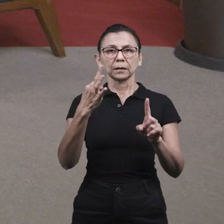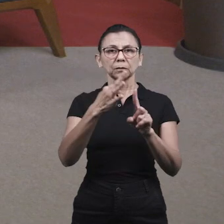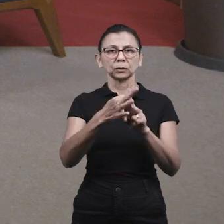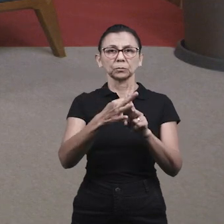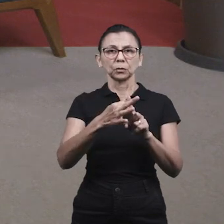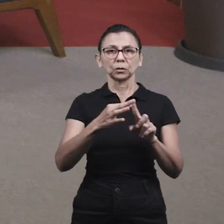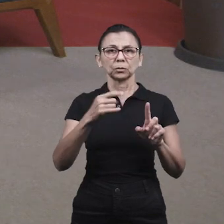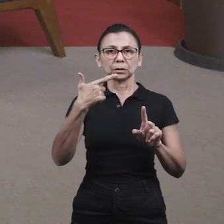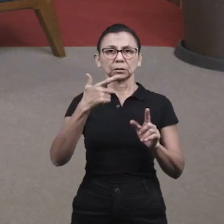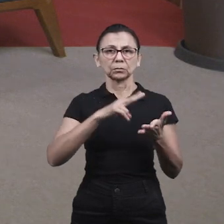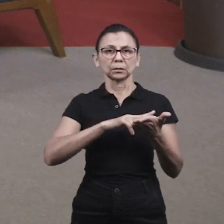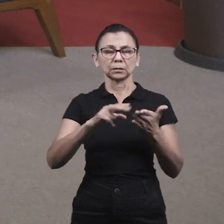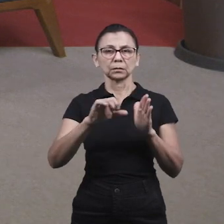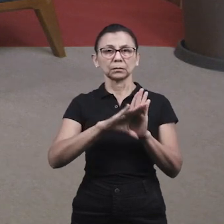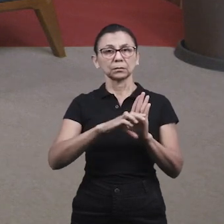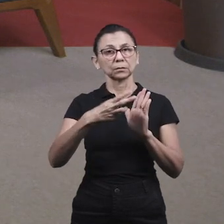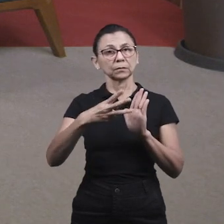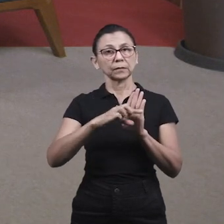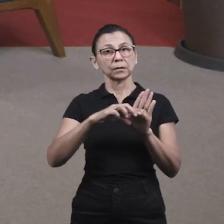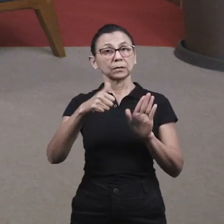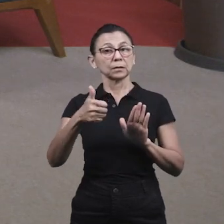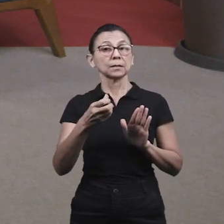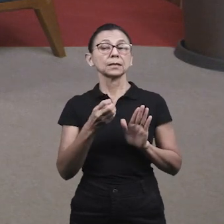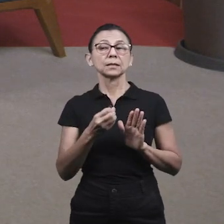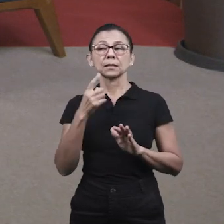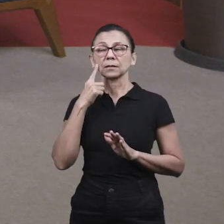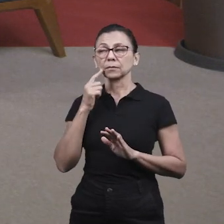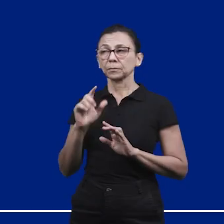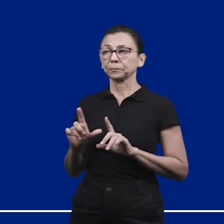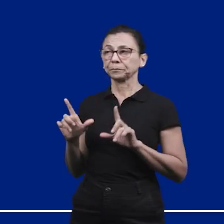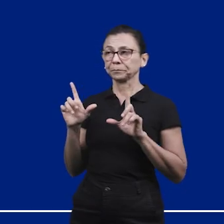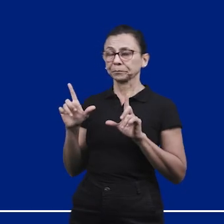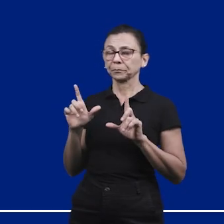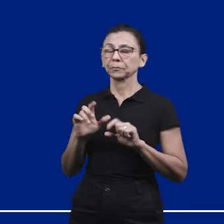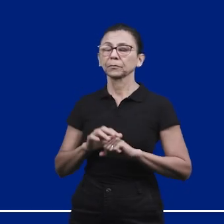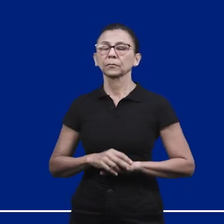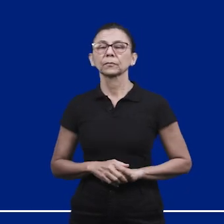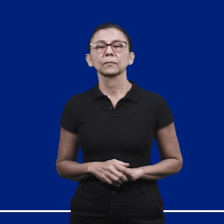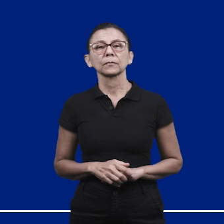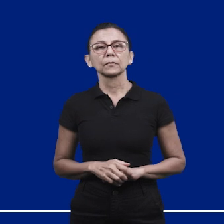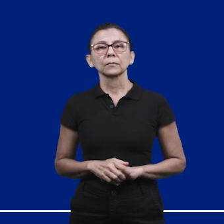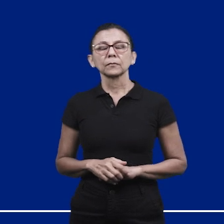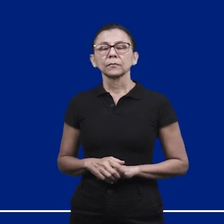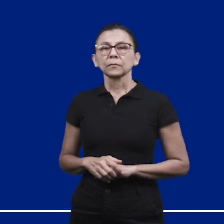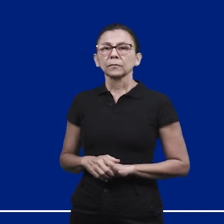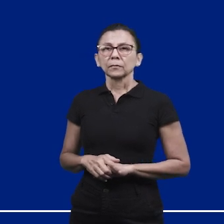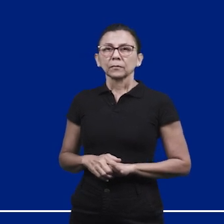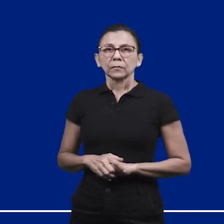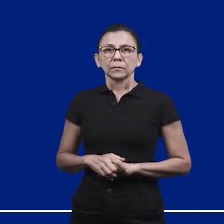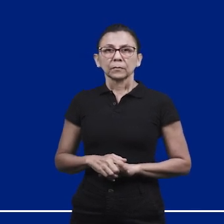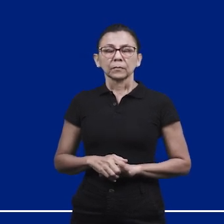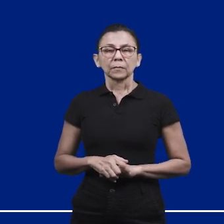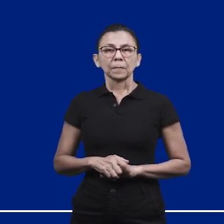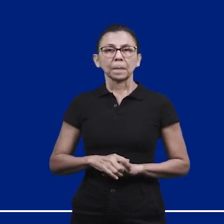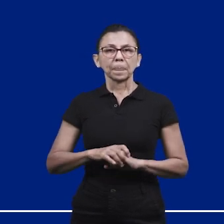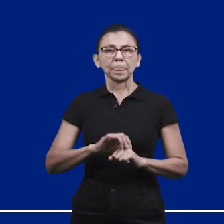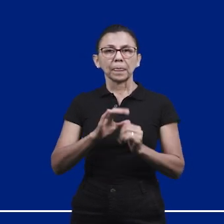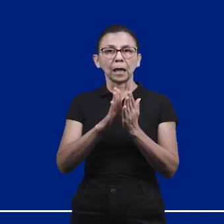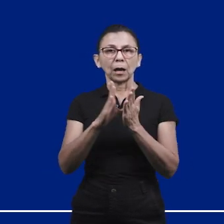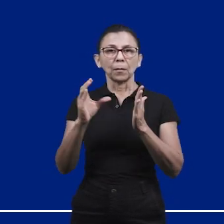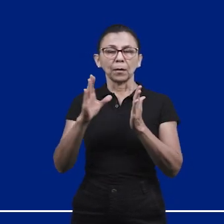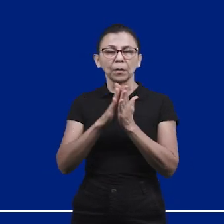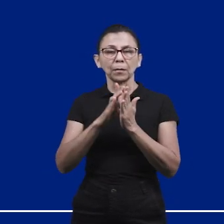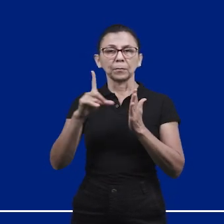allons demander un texte ici qui parle clairement sur cela, ce que vous avez dit, Daniel, qui se trouve dans la deuxième lettre de Timothée, chapitre